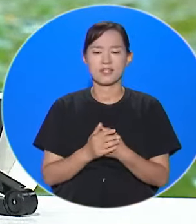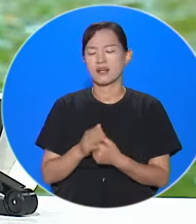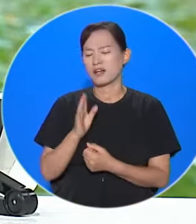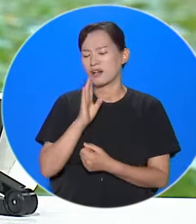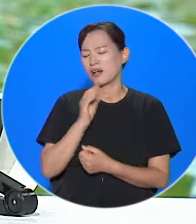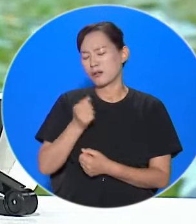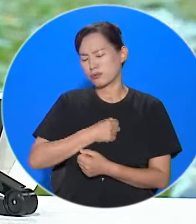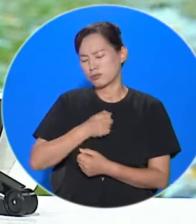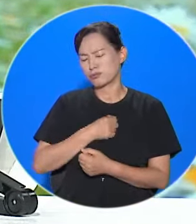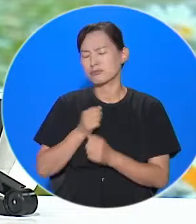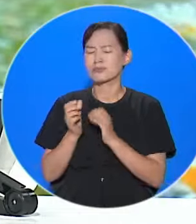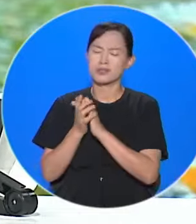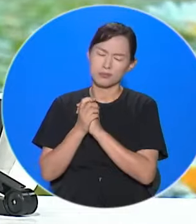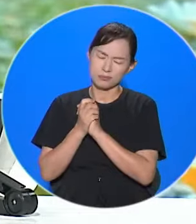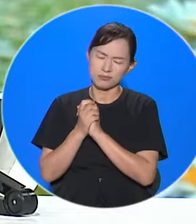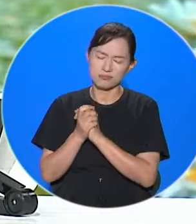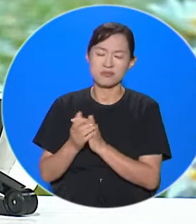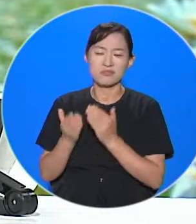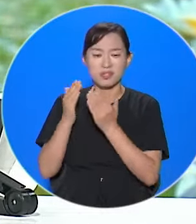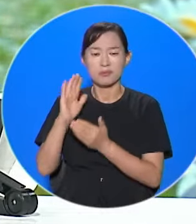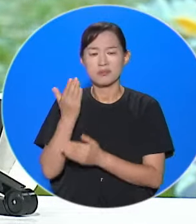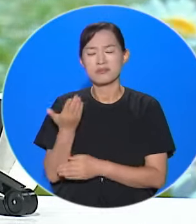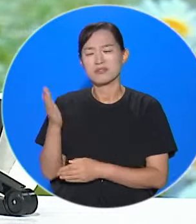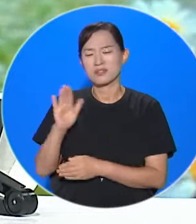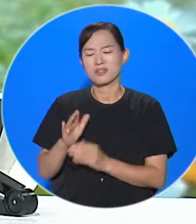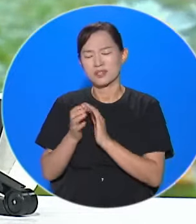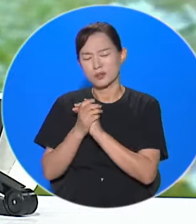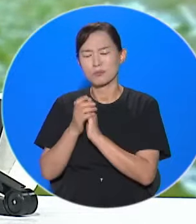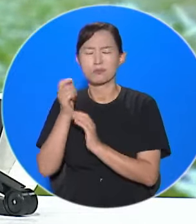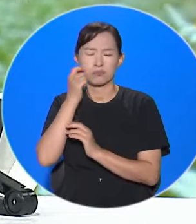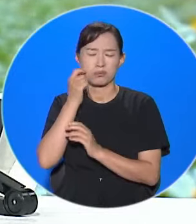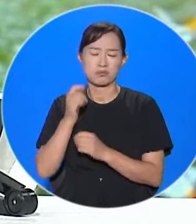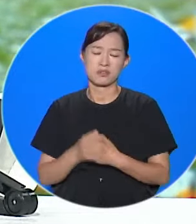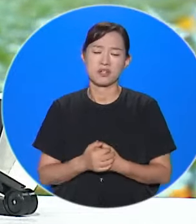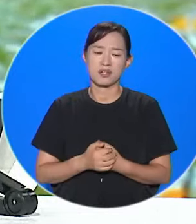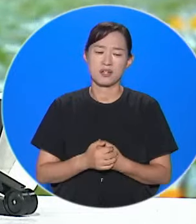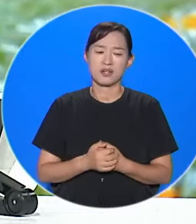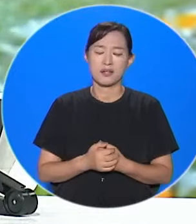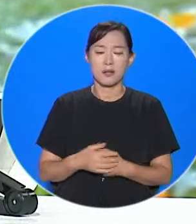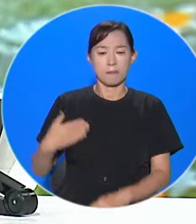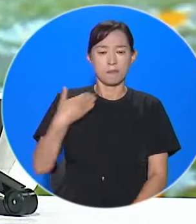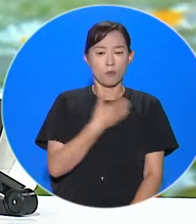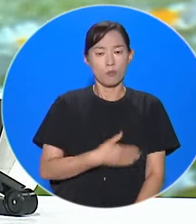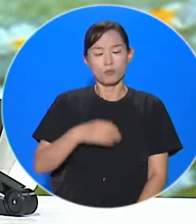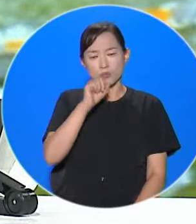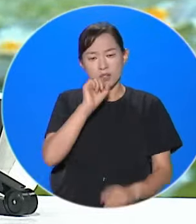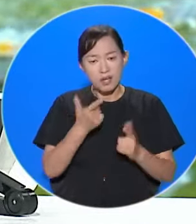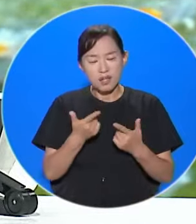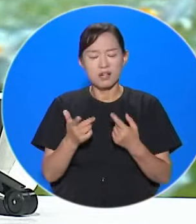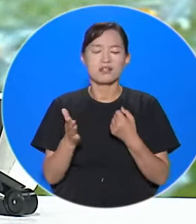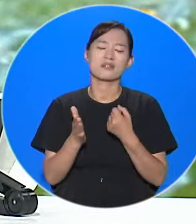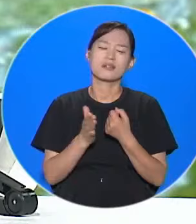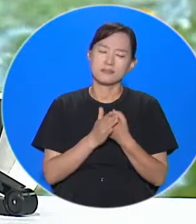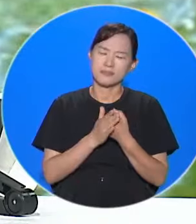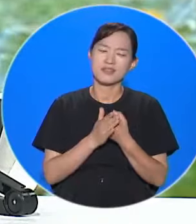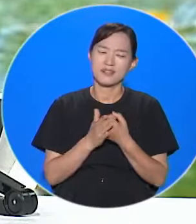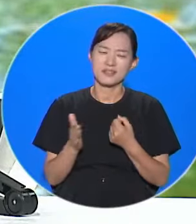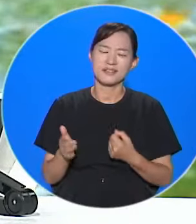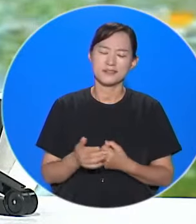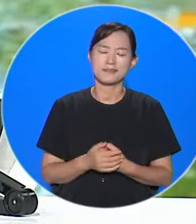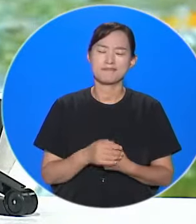진짜 기도해야 되는데 지금 기도를 이렇게 못 하고 있어요. 그러게, 우리 권사님이 몸이 이렇게 안 좋으시다 보니까 네. 또